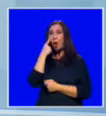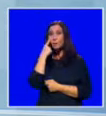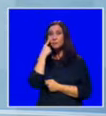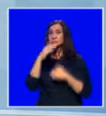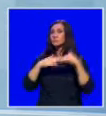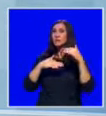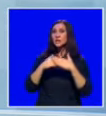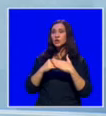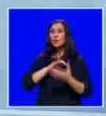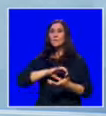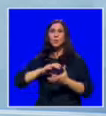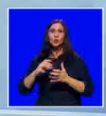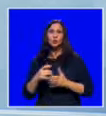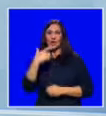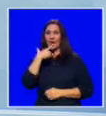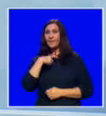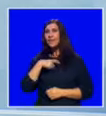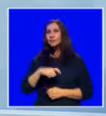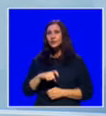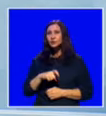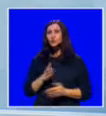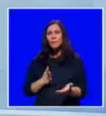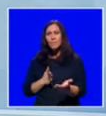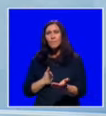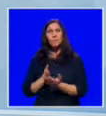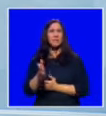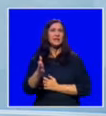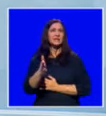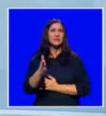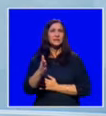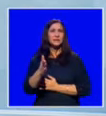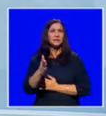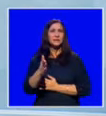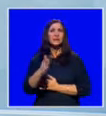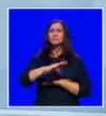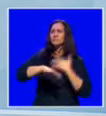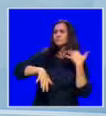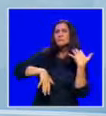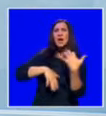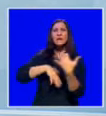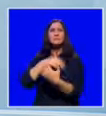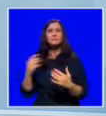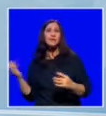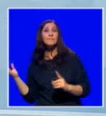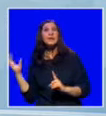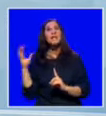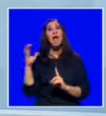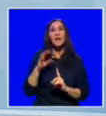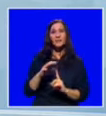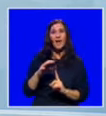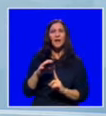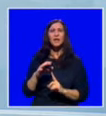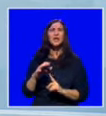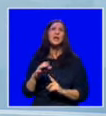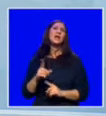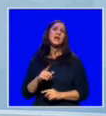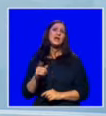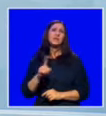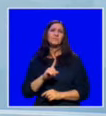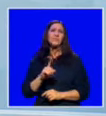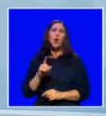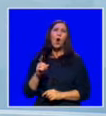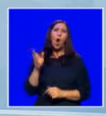за изграждане на политическа идентичност през хибридни атаки, през такива компромати,